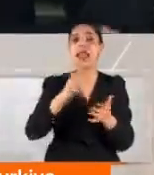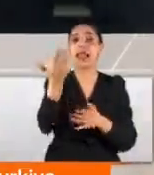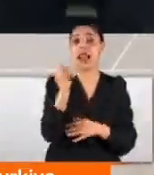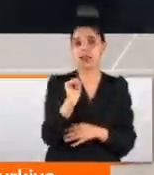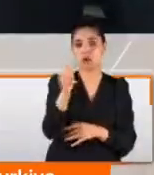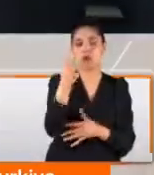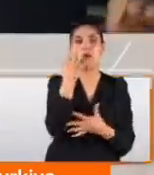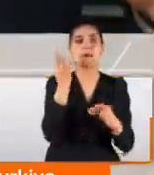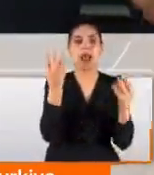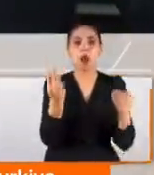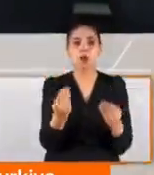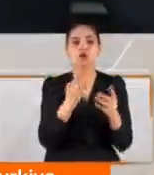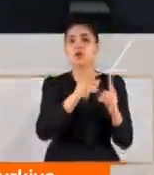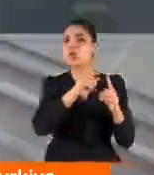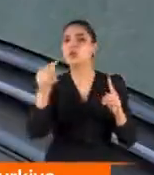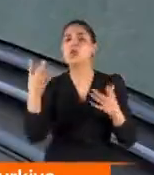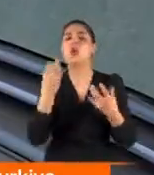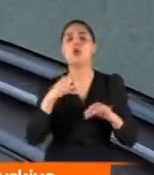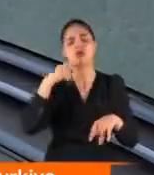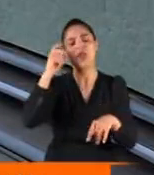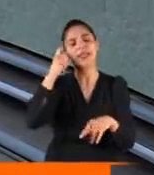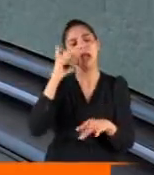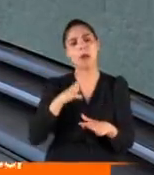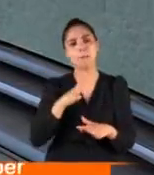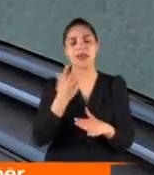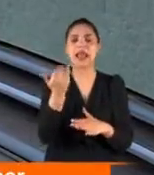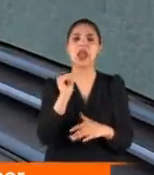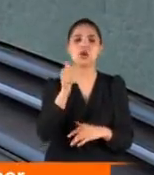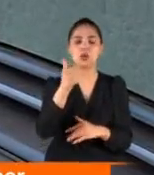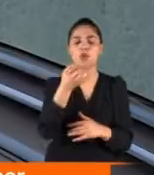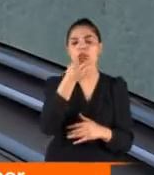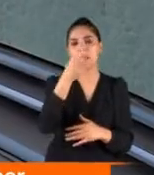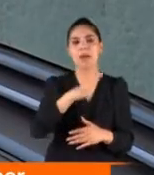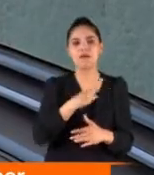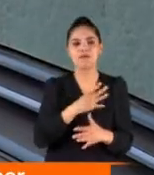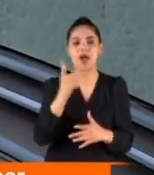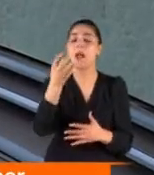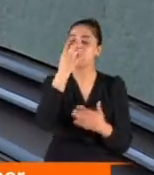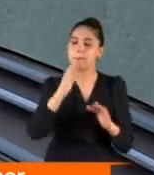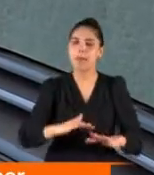önümüzdeki günlerde netleşecek çok uzun süreceğini tahmin etmediğiniz bir süreç önümüzdeki günlerde bizi bekliyor Evet görüşe sahip